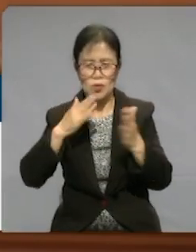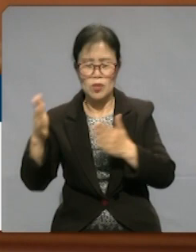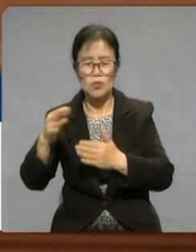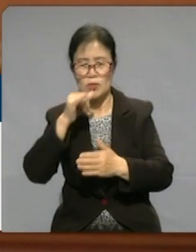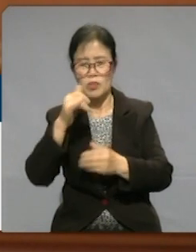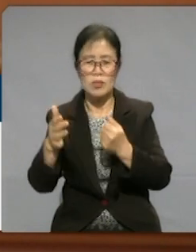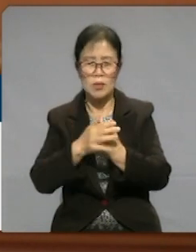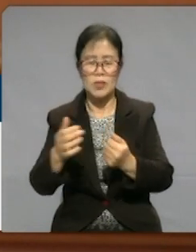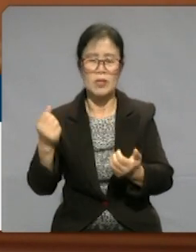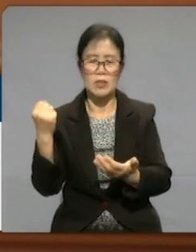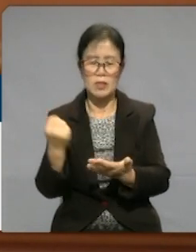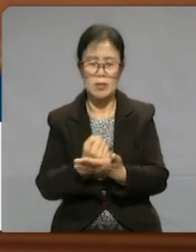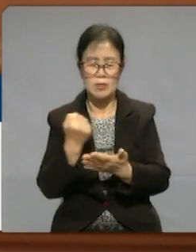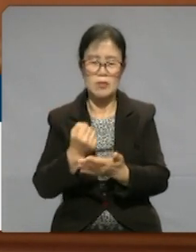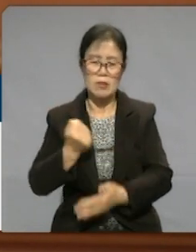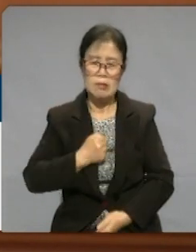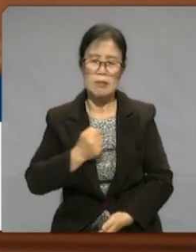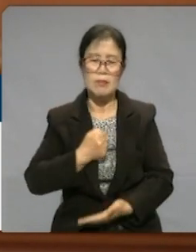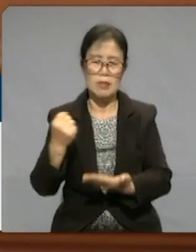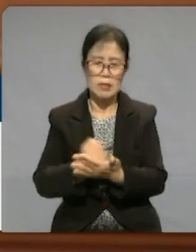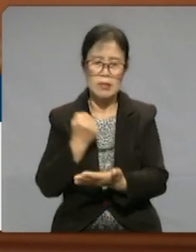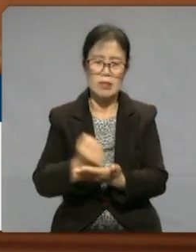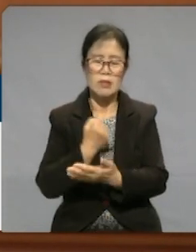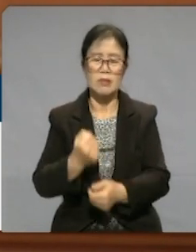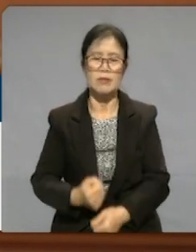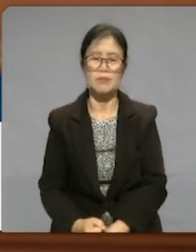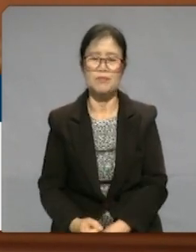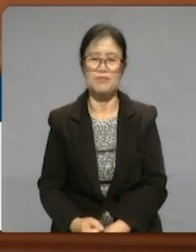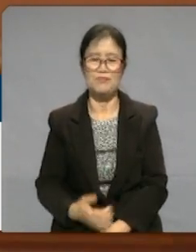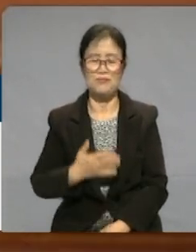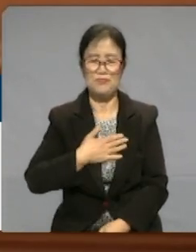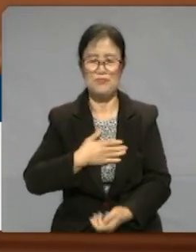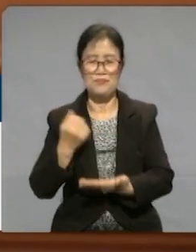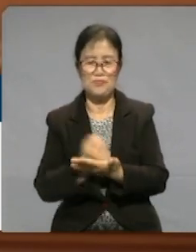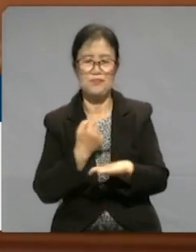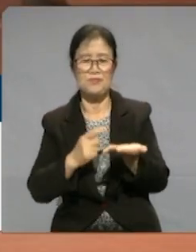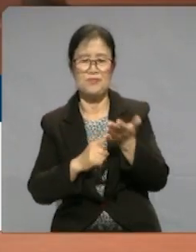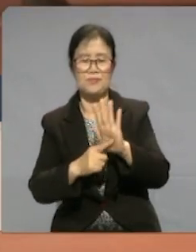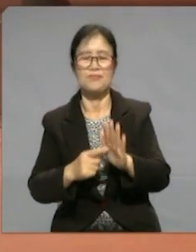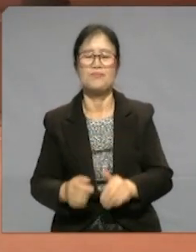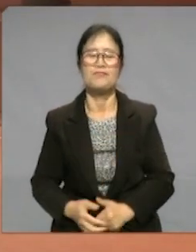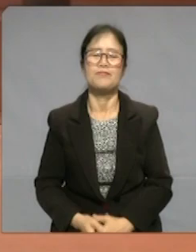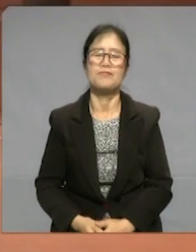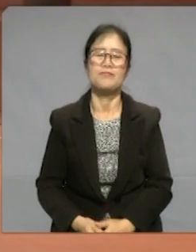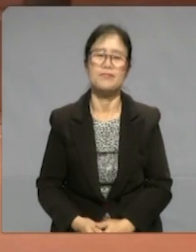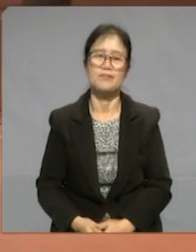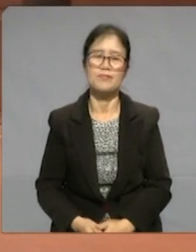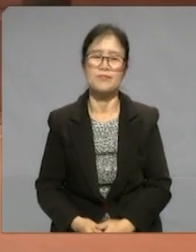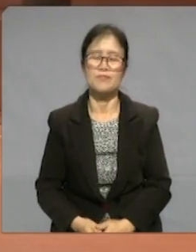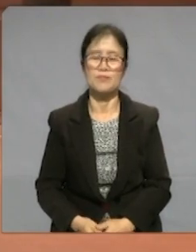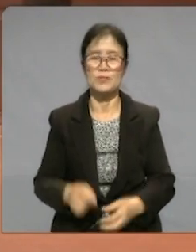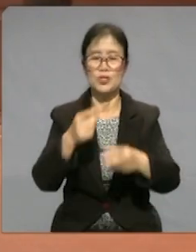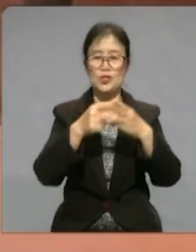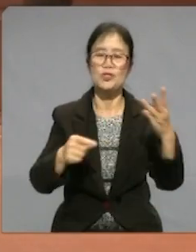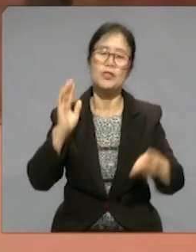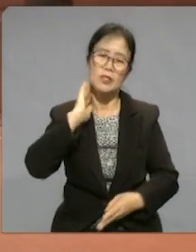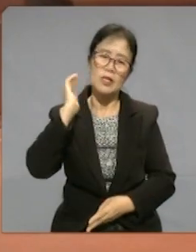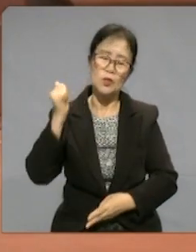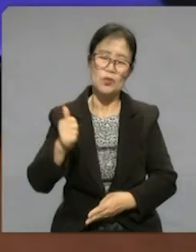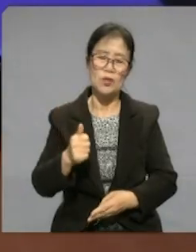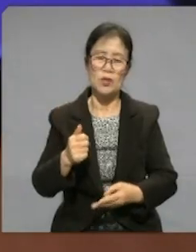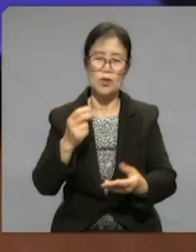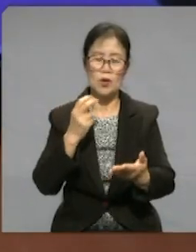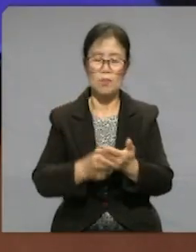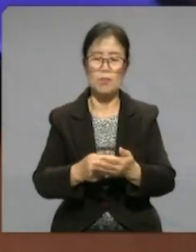참으로 답답하고 안타깝습니다. 그리고 유감스럽습니다. 윤석열 대통령은